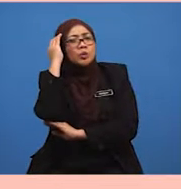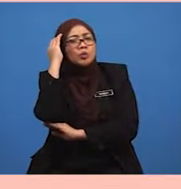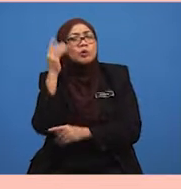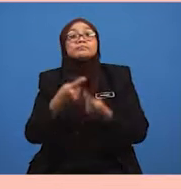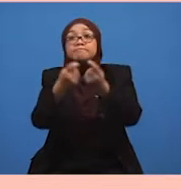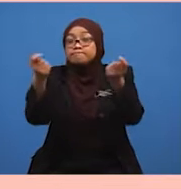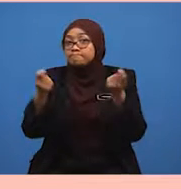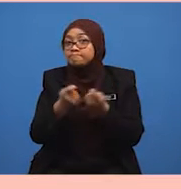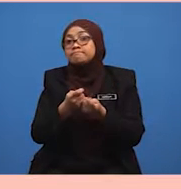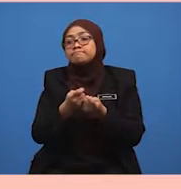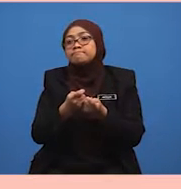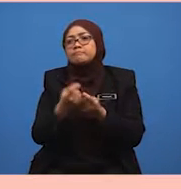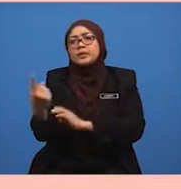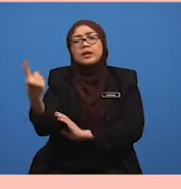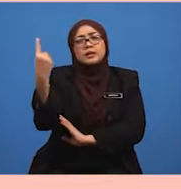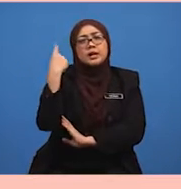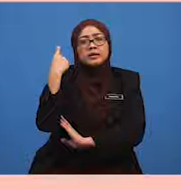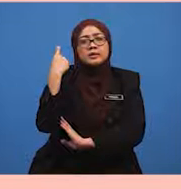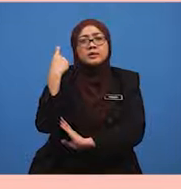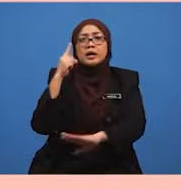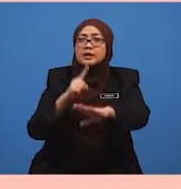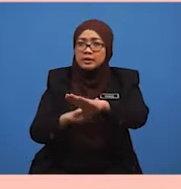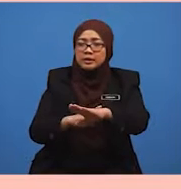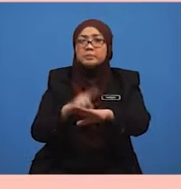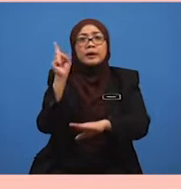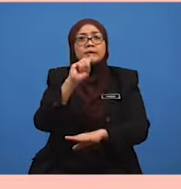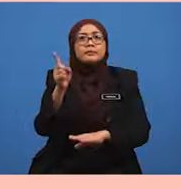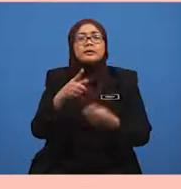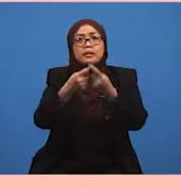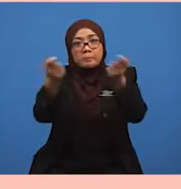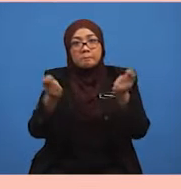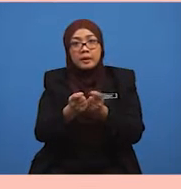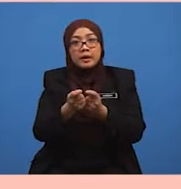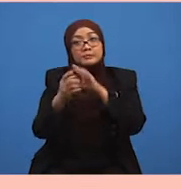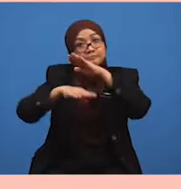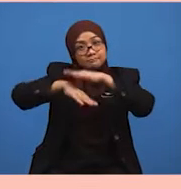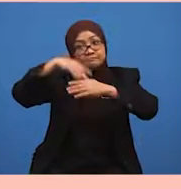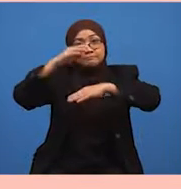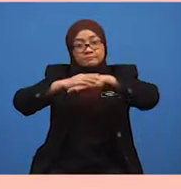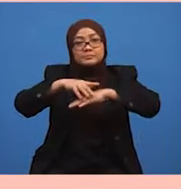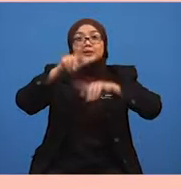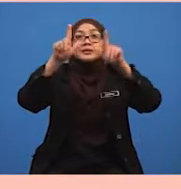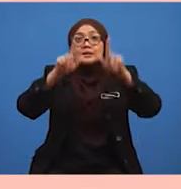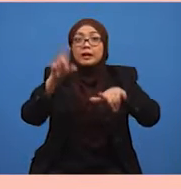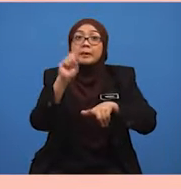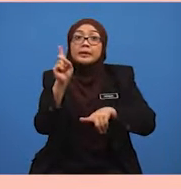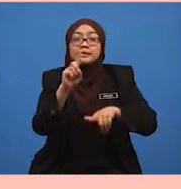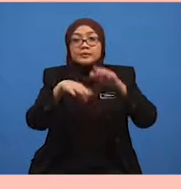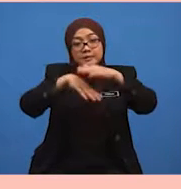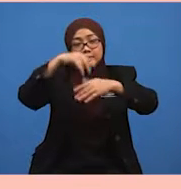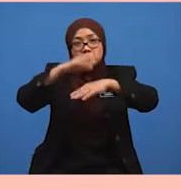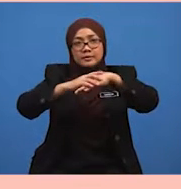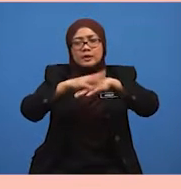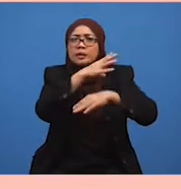kita kenakan daya adalah tempat di mana tangan kita diletakkan. Dan beban adalah